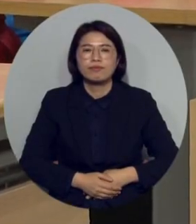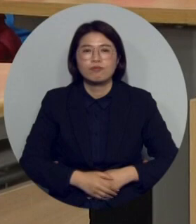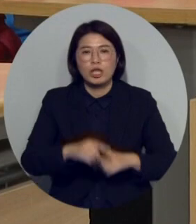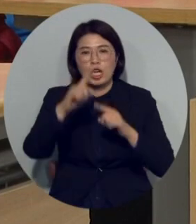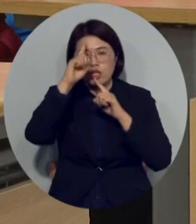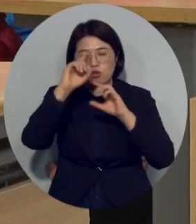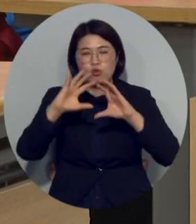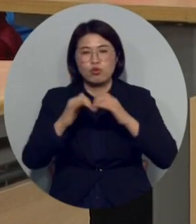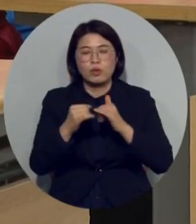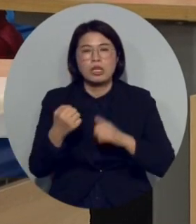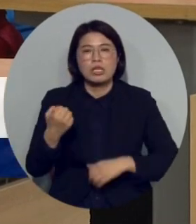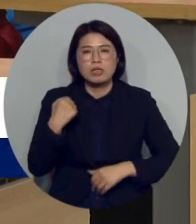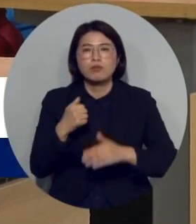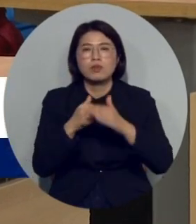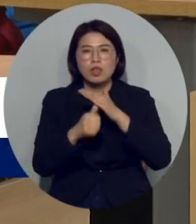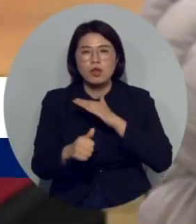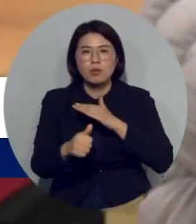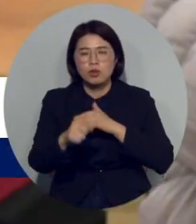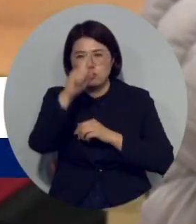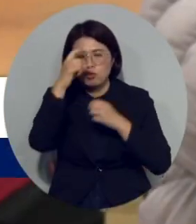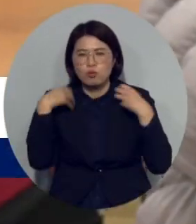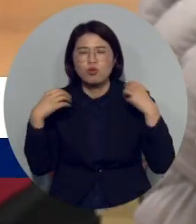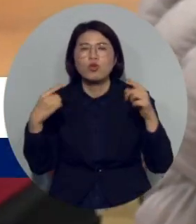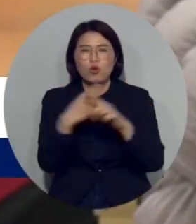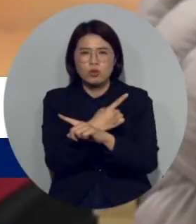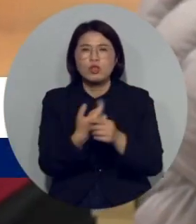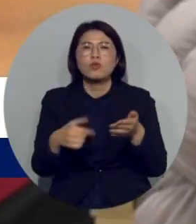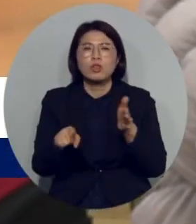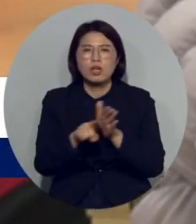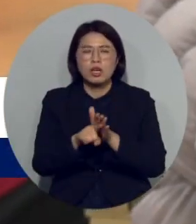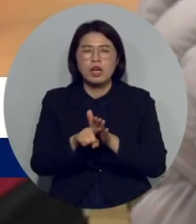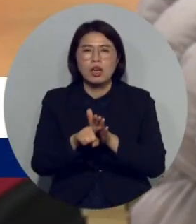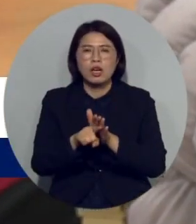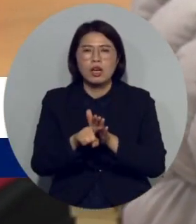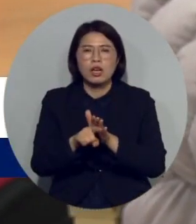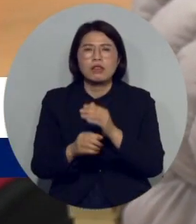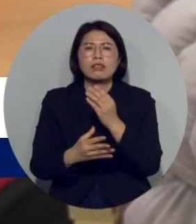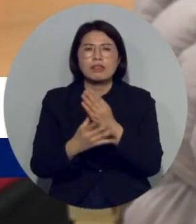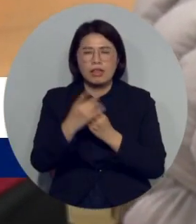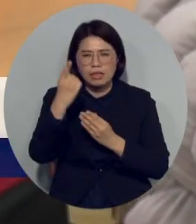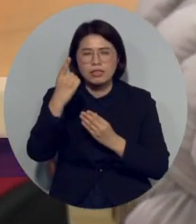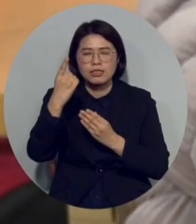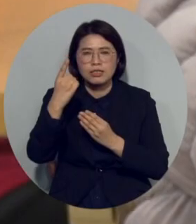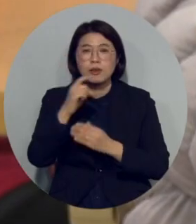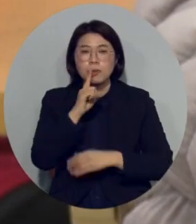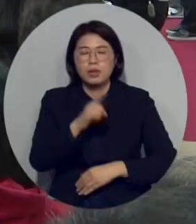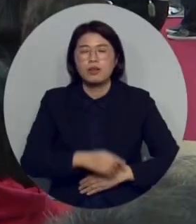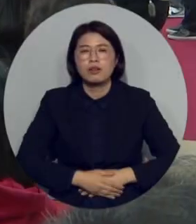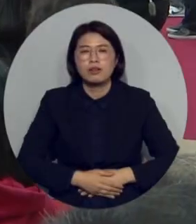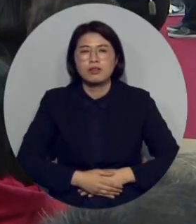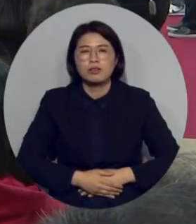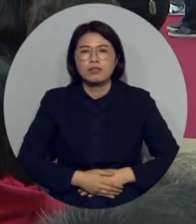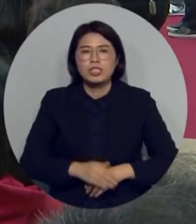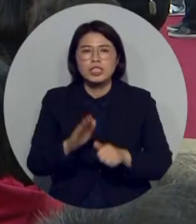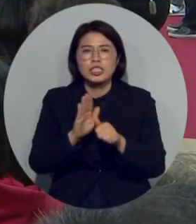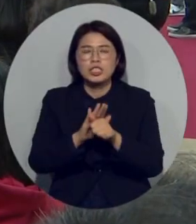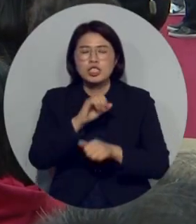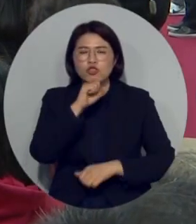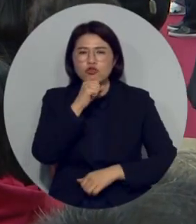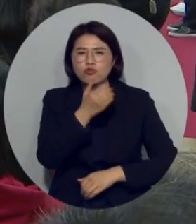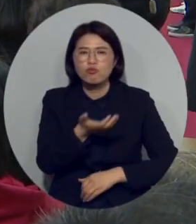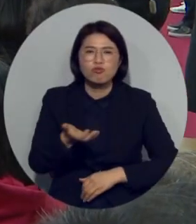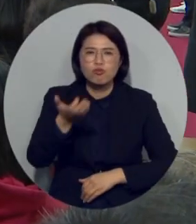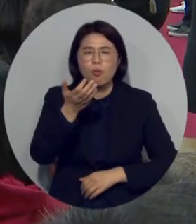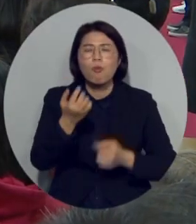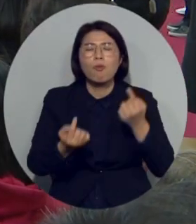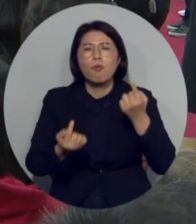이준석 국민의힘 대표는 정권 교체를 위한 단일 대오가 완성됐다고 평가했습니다. 지지율이 얼마나 높아질